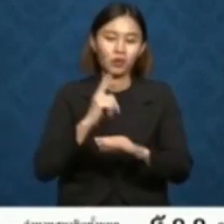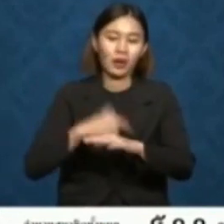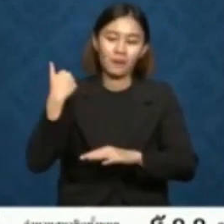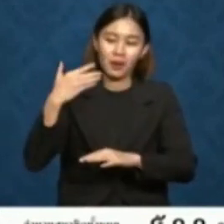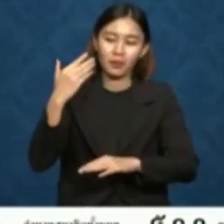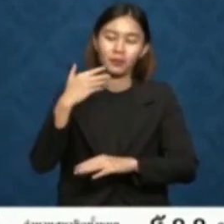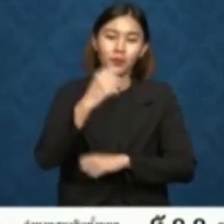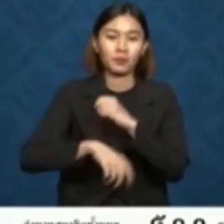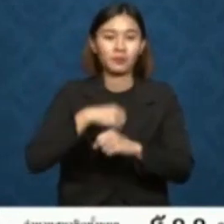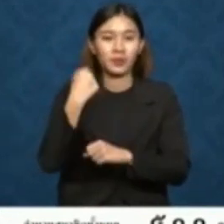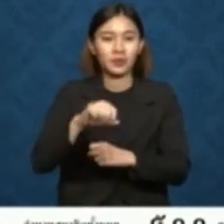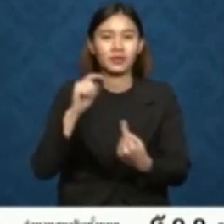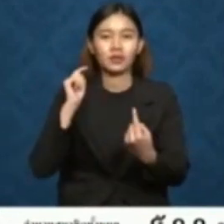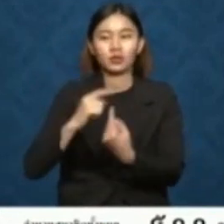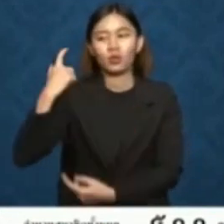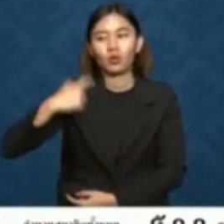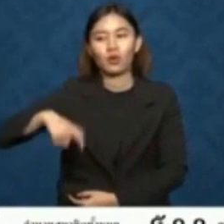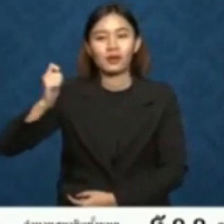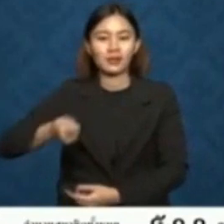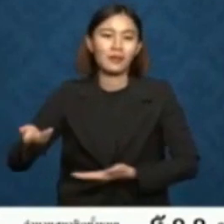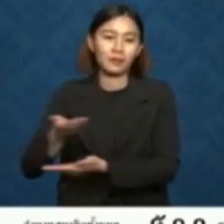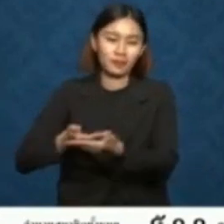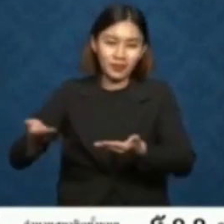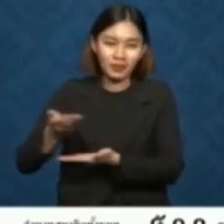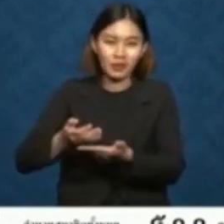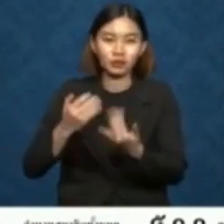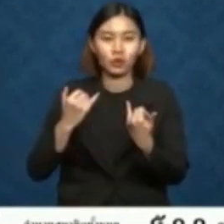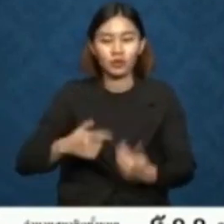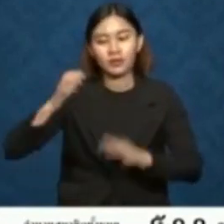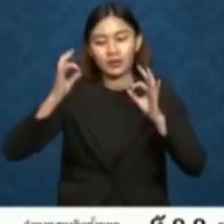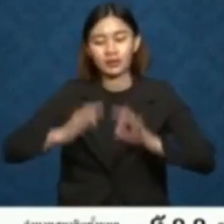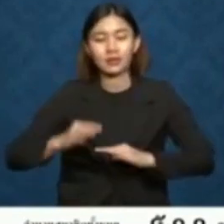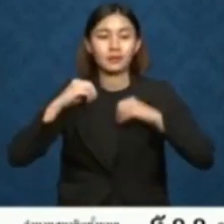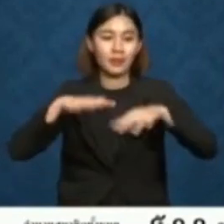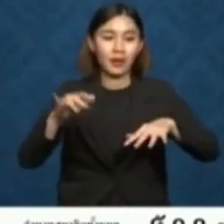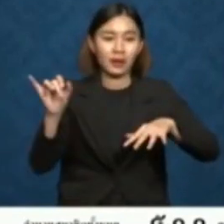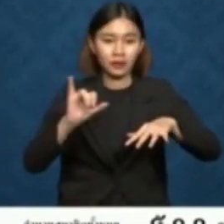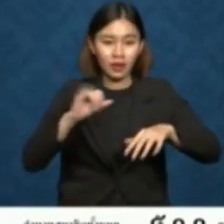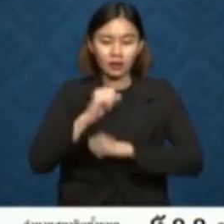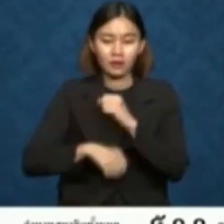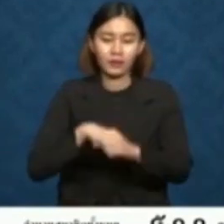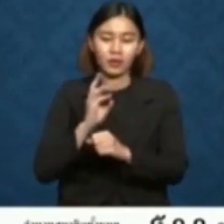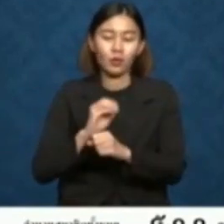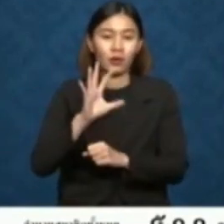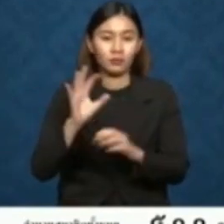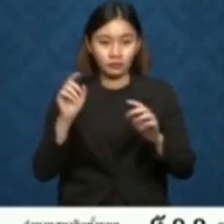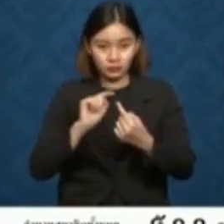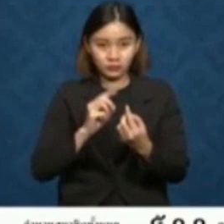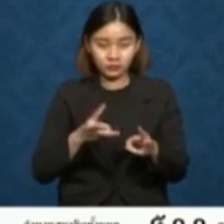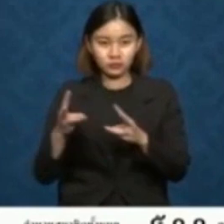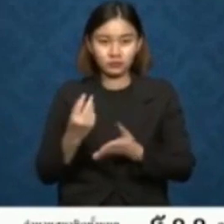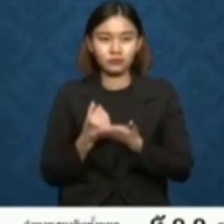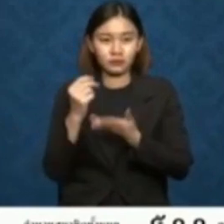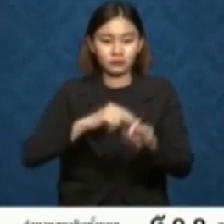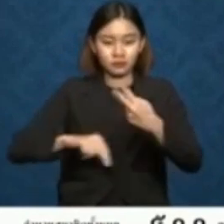บัดนี้ครับเวลาผ่านไปกว่า10ปีความก็ยังอยู่ในชั้นศาลฎีกาครับยังไม่มีคำพิพากษาออกมาและในปี65ลัก